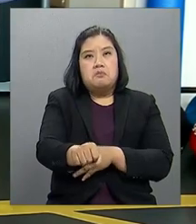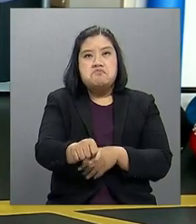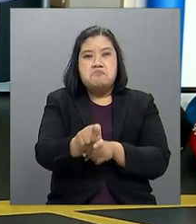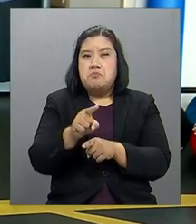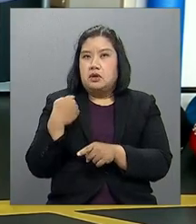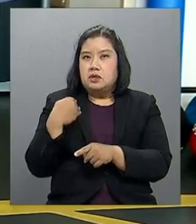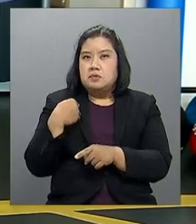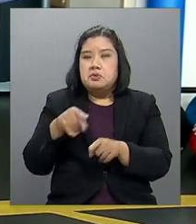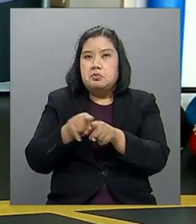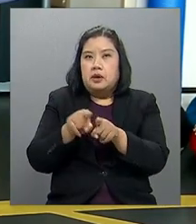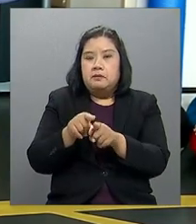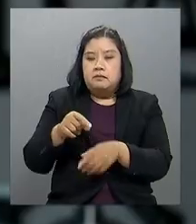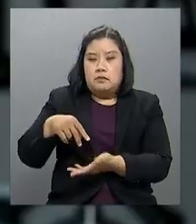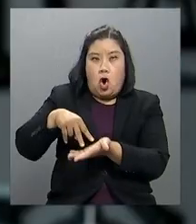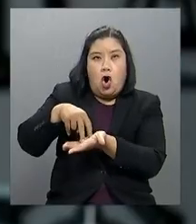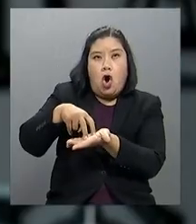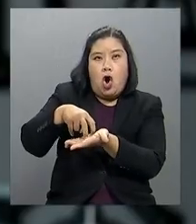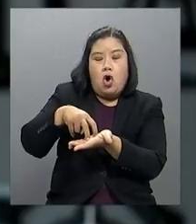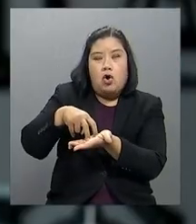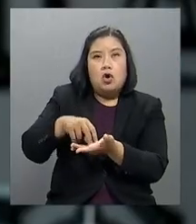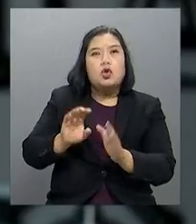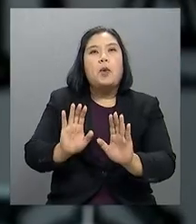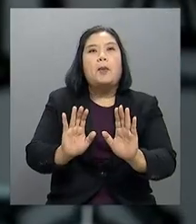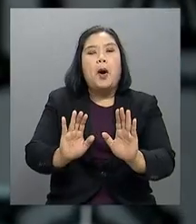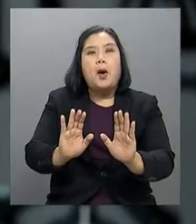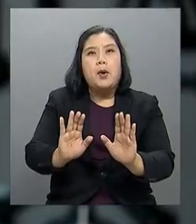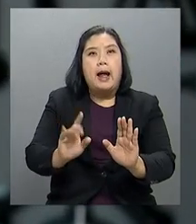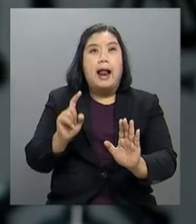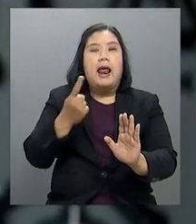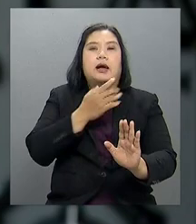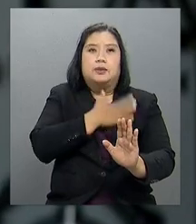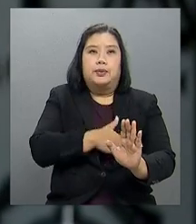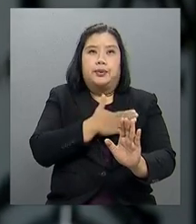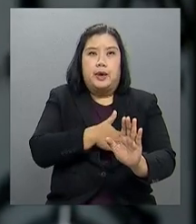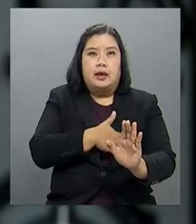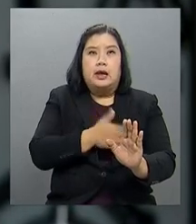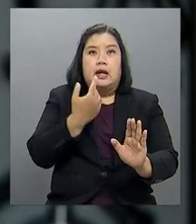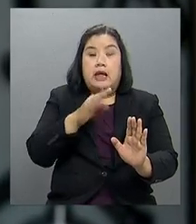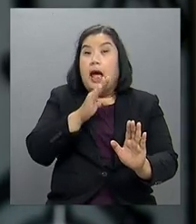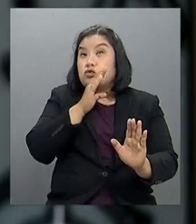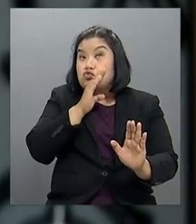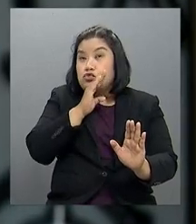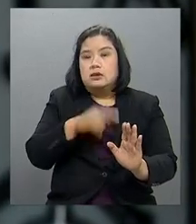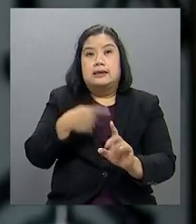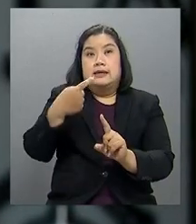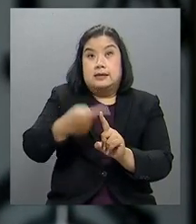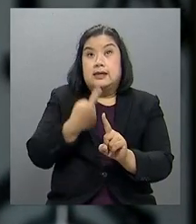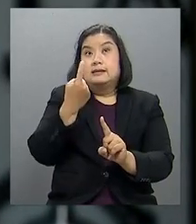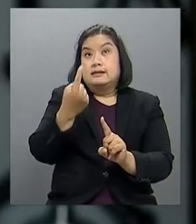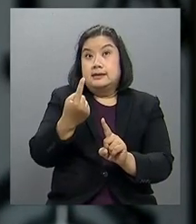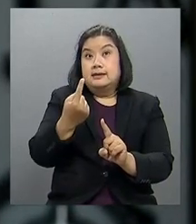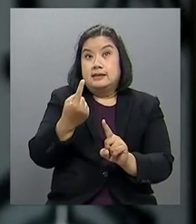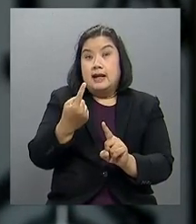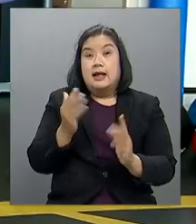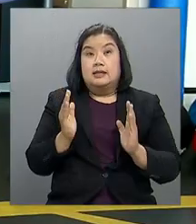อเนี่ยก็คือเท่าที่ได้ เท่าที่ได้ในวันแรกๆก่อนแต่อย่างที่บอกว่าพอเป็นเดือนที่1แล้วเนี่ยเราคาดหวังว่า90